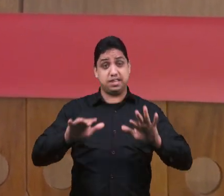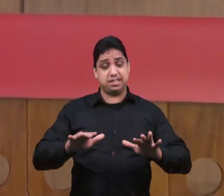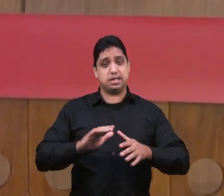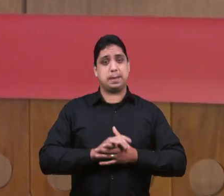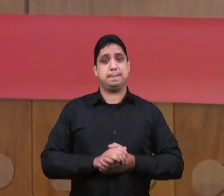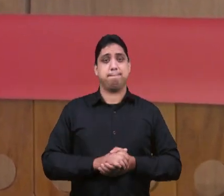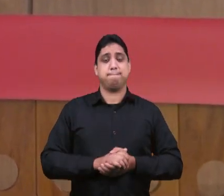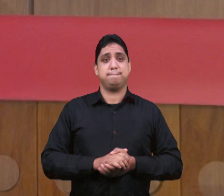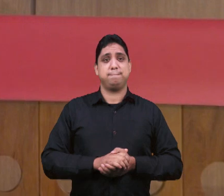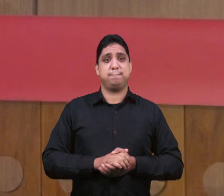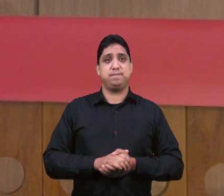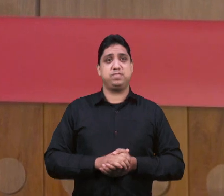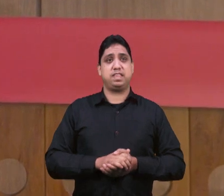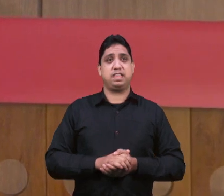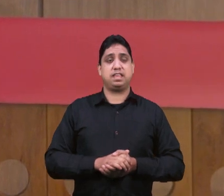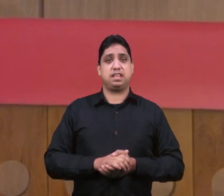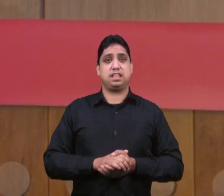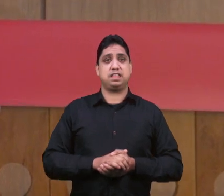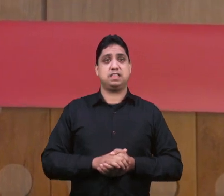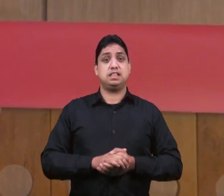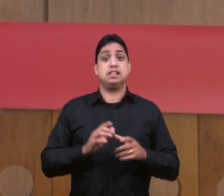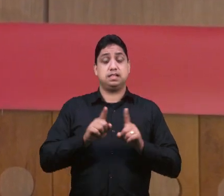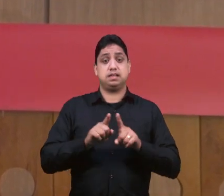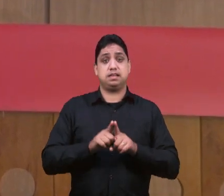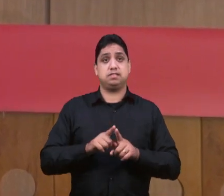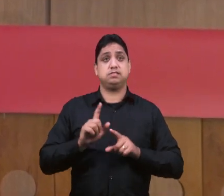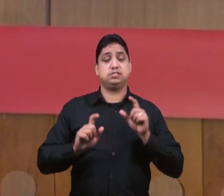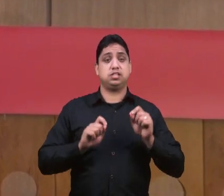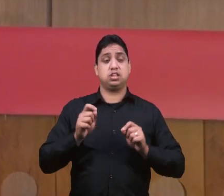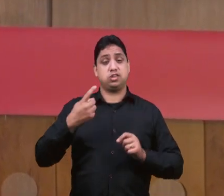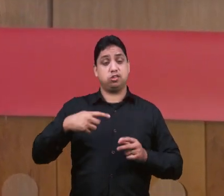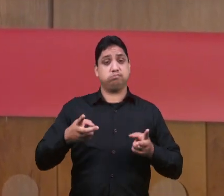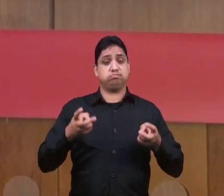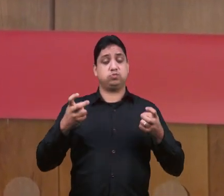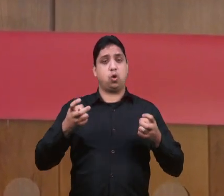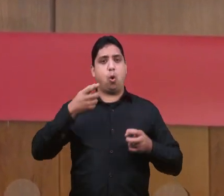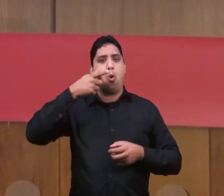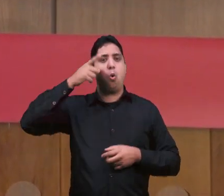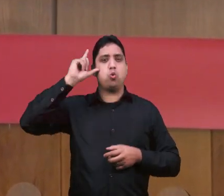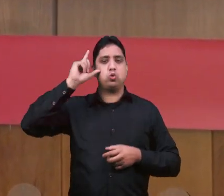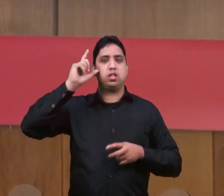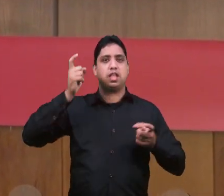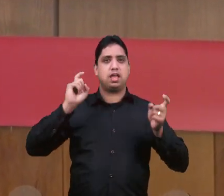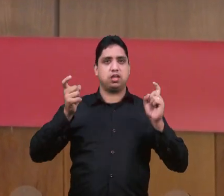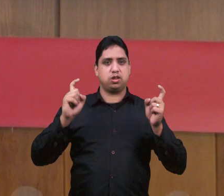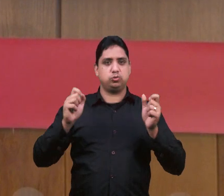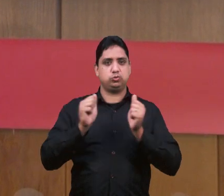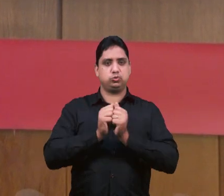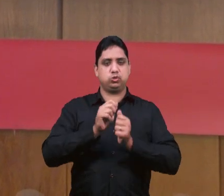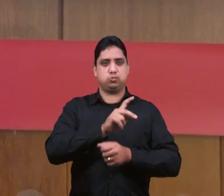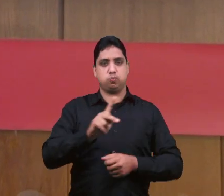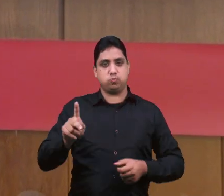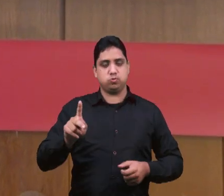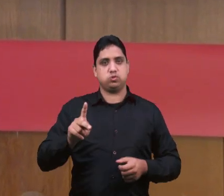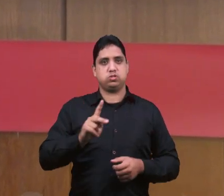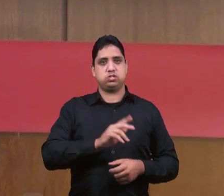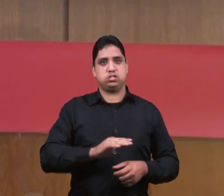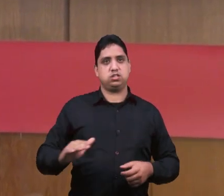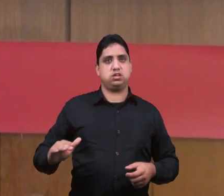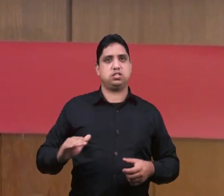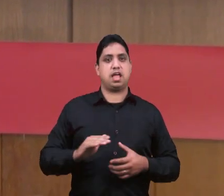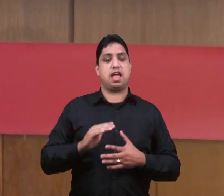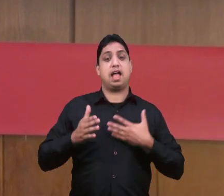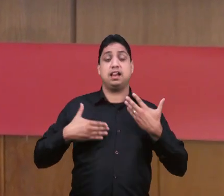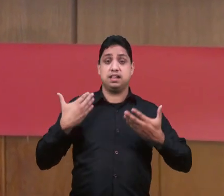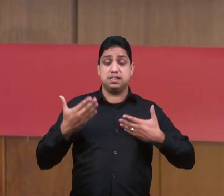D'ailleurs, cela a été une des choses que nous avons vérifiées hier dans la réunion avec les professeurs des enfants, c'est